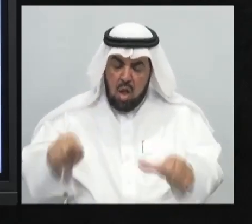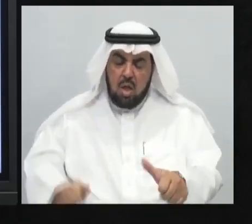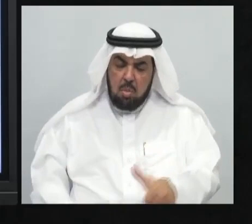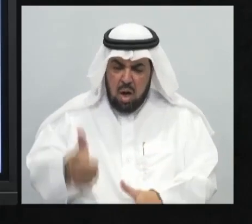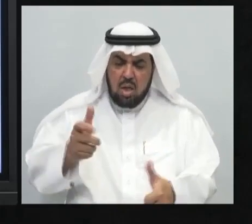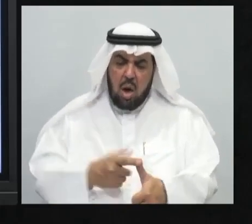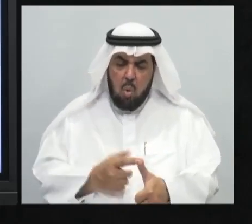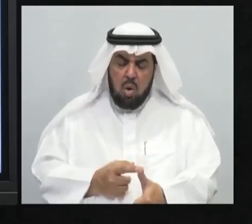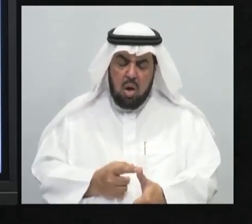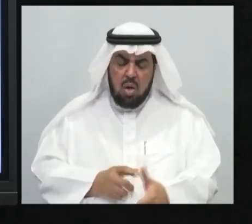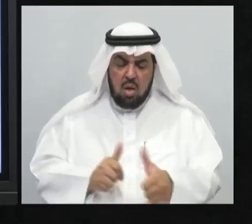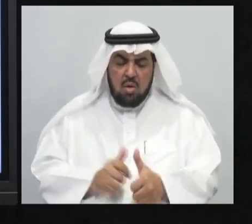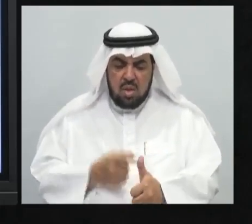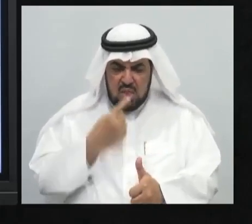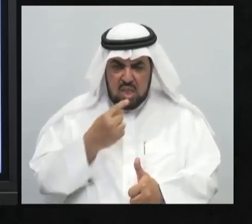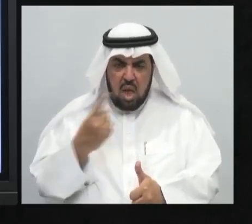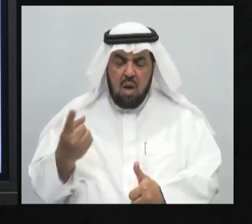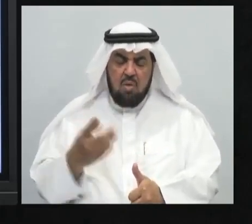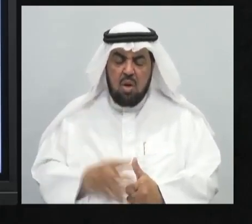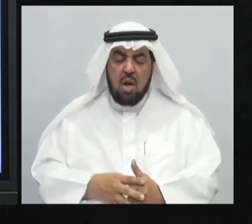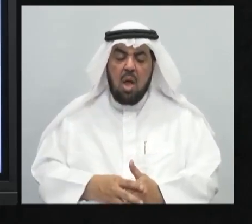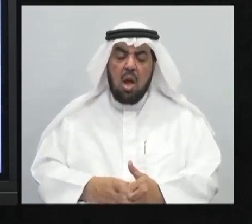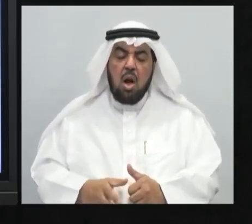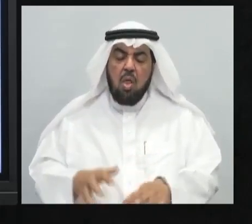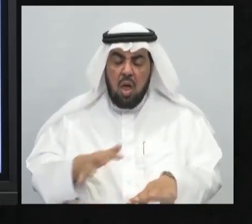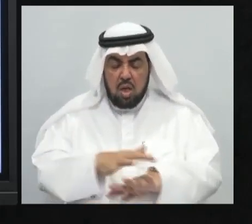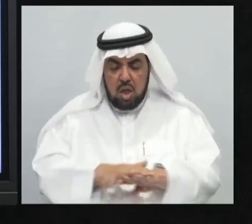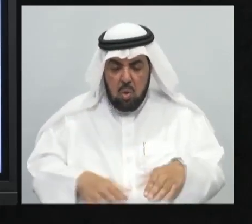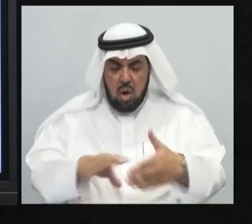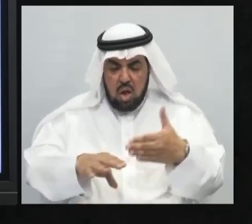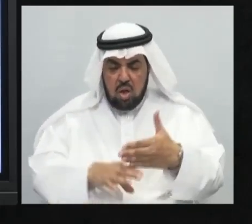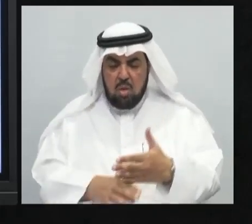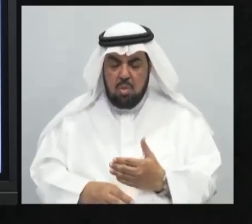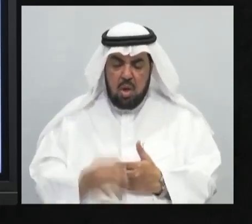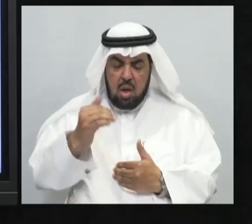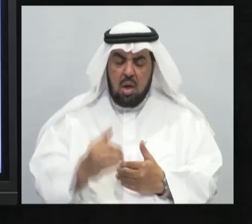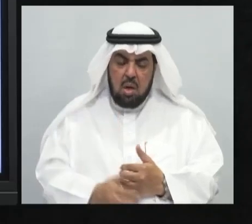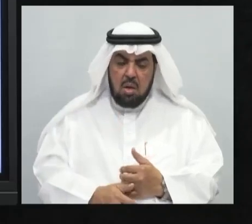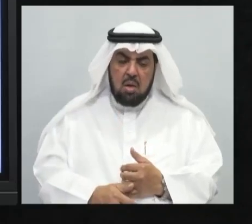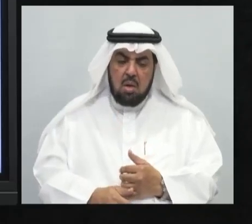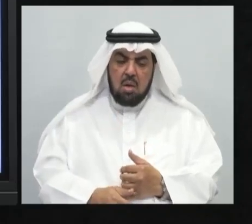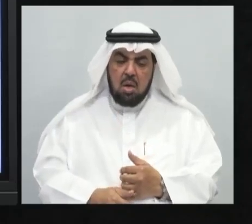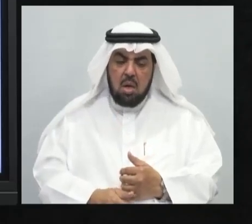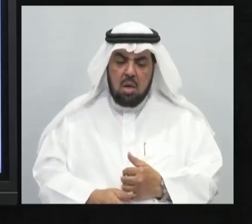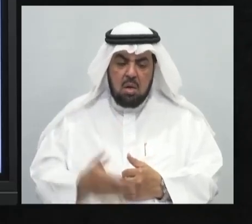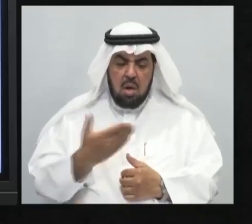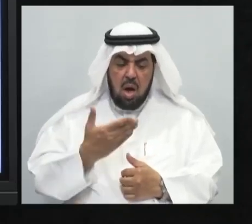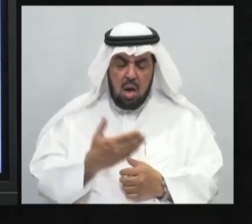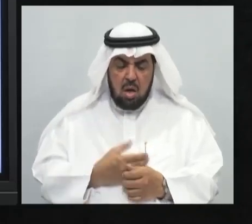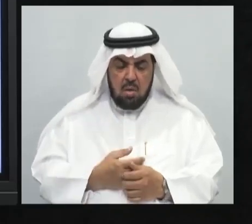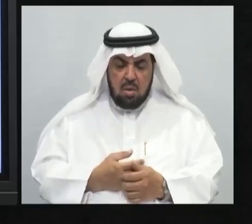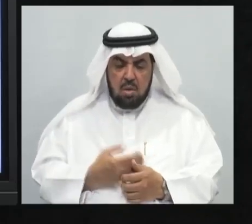المركز الاول في عام كذا يفضل انك تضع جدول الترتيب هو لا حاجه للقارئ